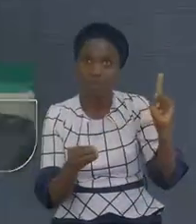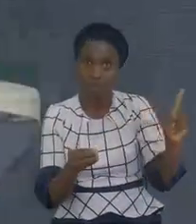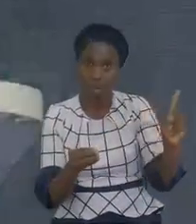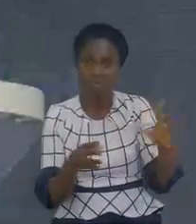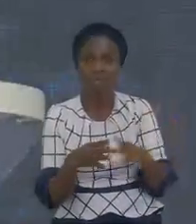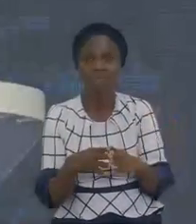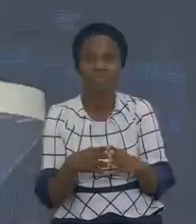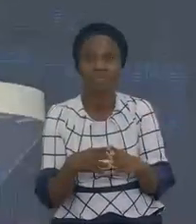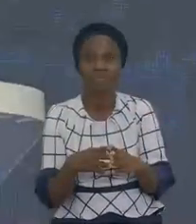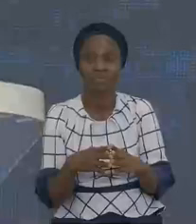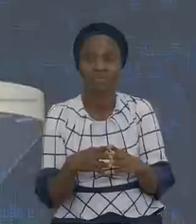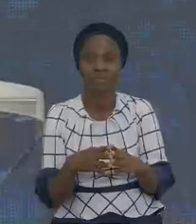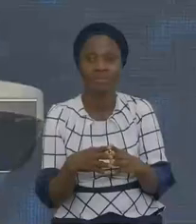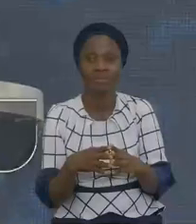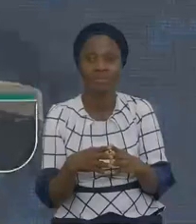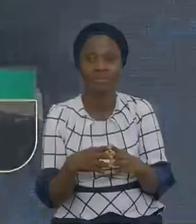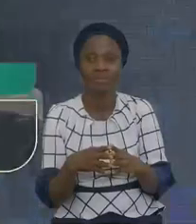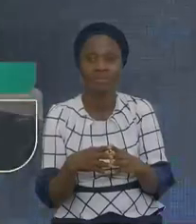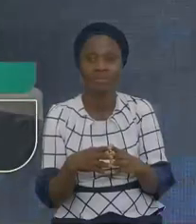la dissatisfaction